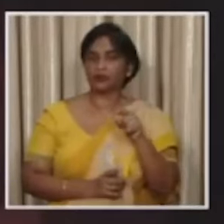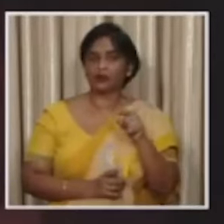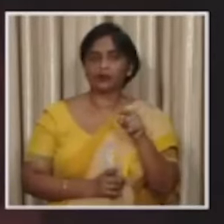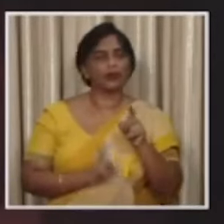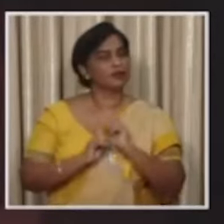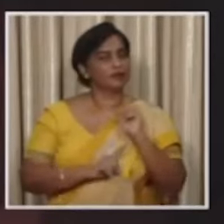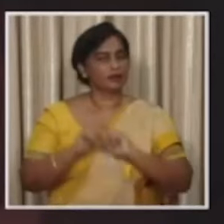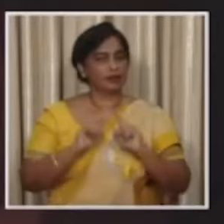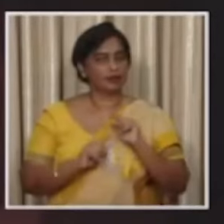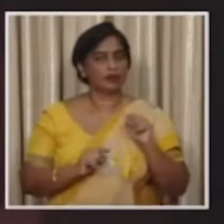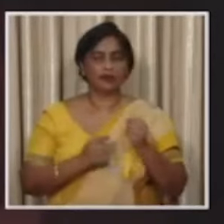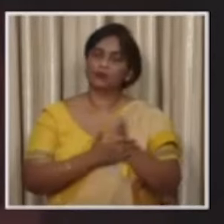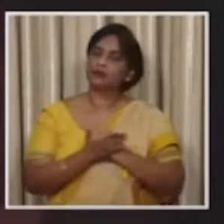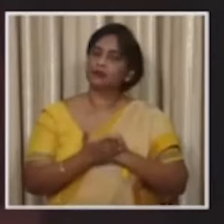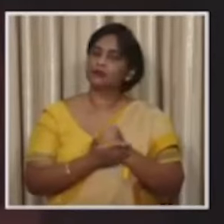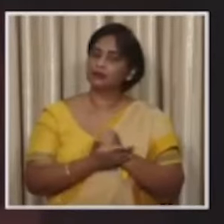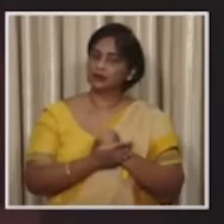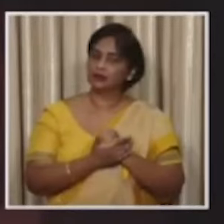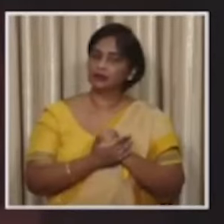මේ පාර්ලිමේන්තුවේ අපි සියලු දෙනාගේම